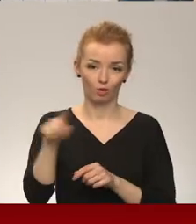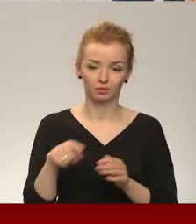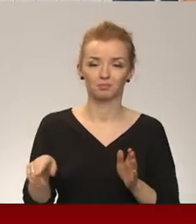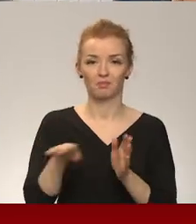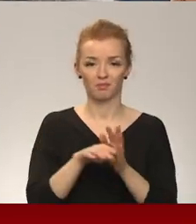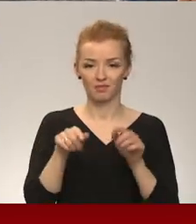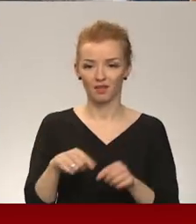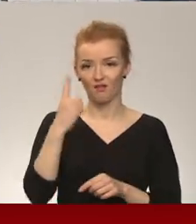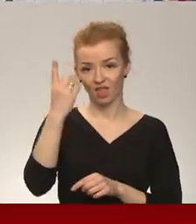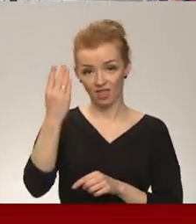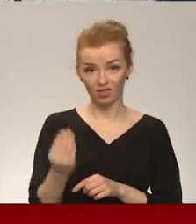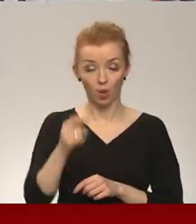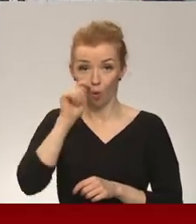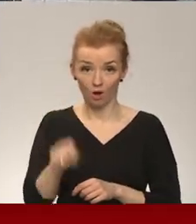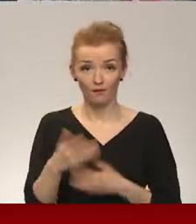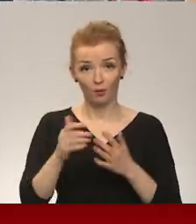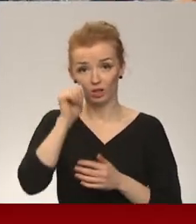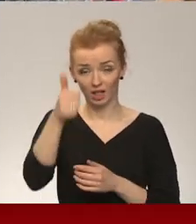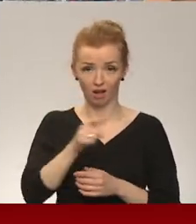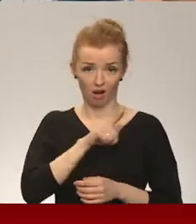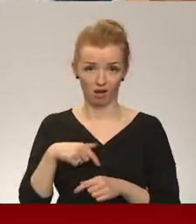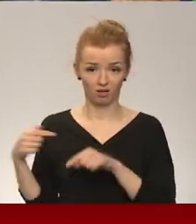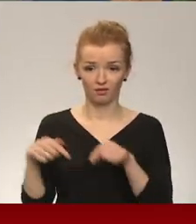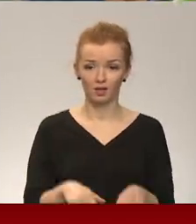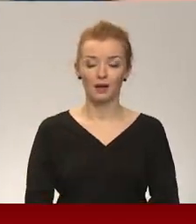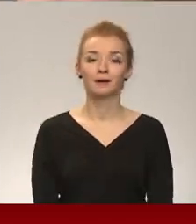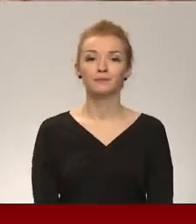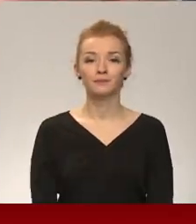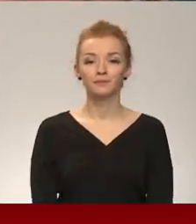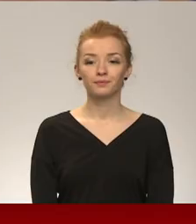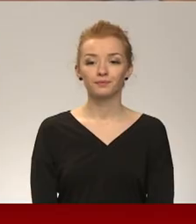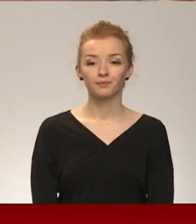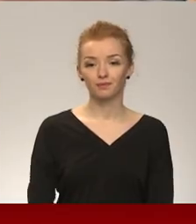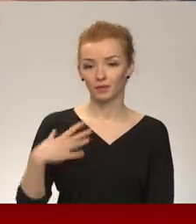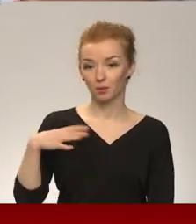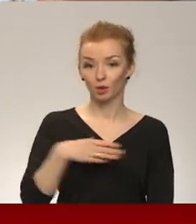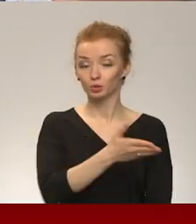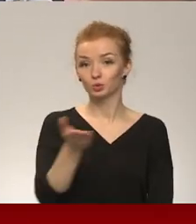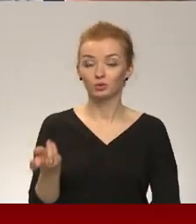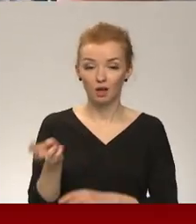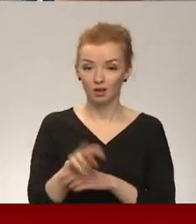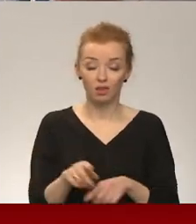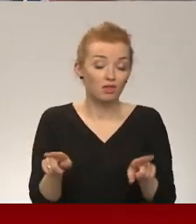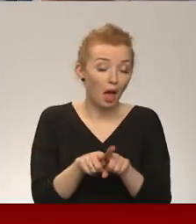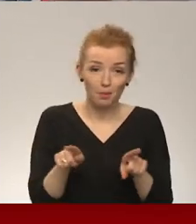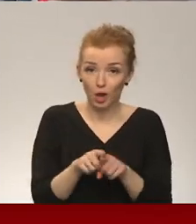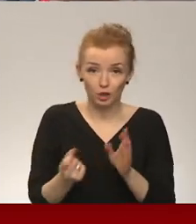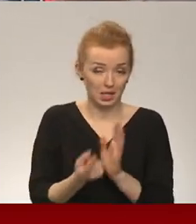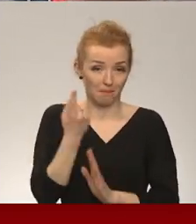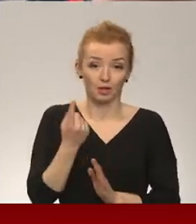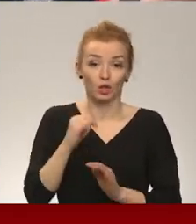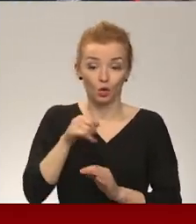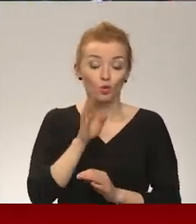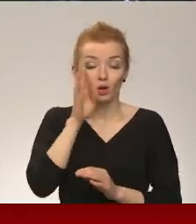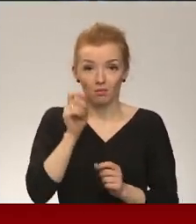Ukraina, nākamā tā var būt Latvija vai kā cits kaimiņš. Un kādēļ jūs atnācāt? Nu, tieši šo pašu iemeslu pēc, tāpēc, ka no rīta pamosties